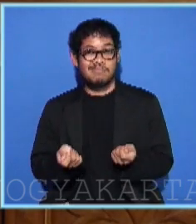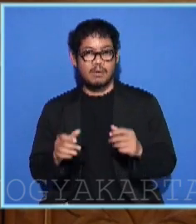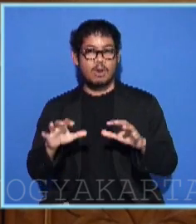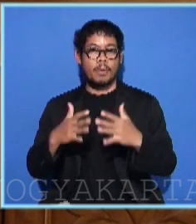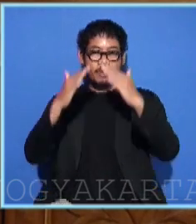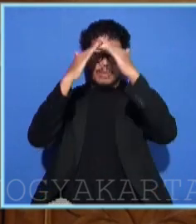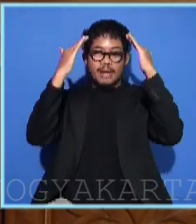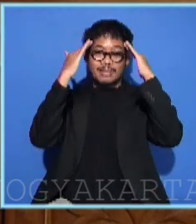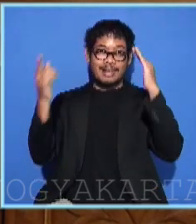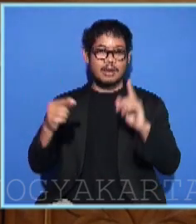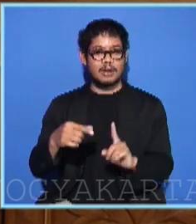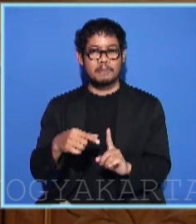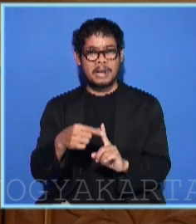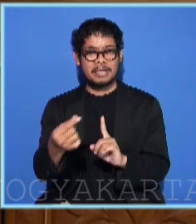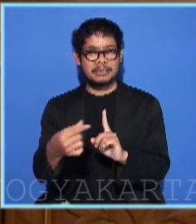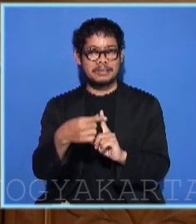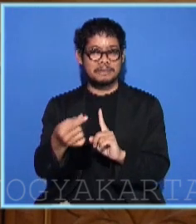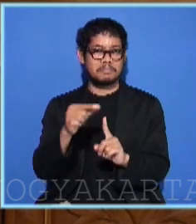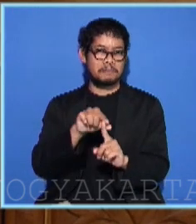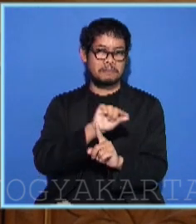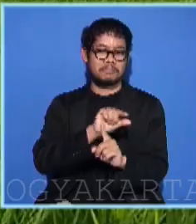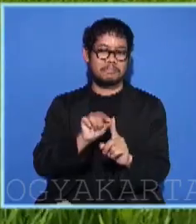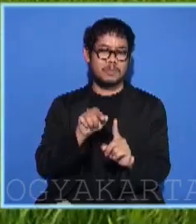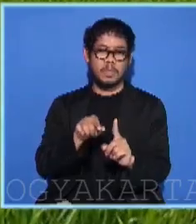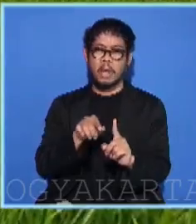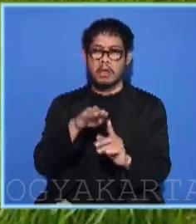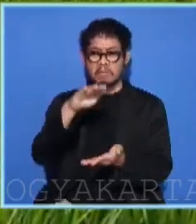sampun ngbos wiwitaneman pantun tasih